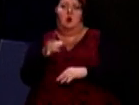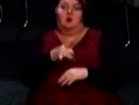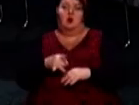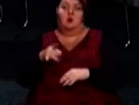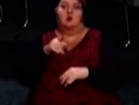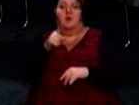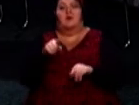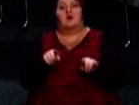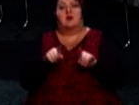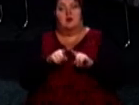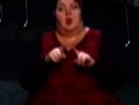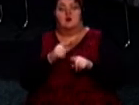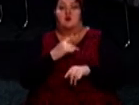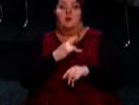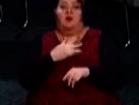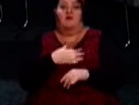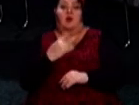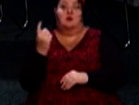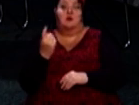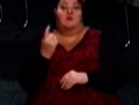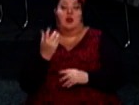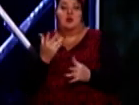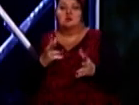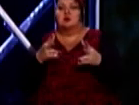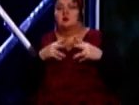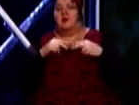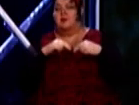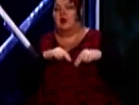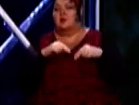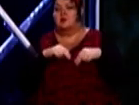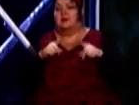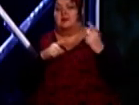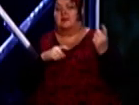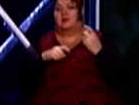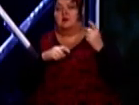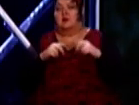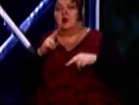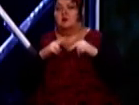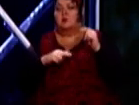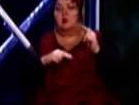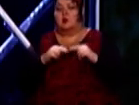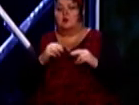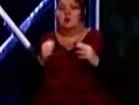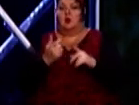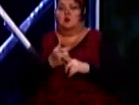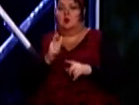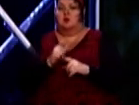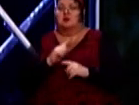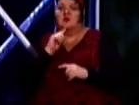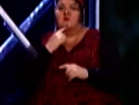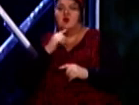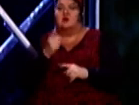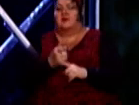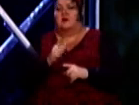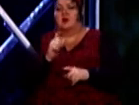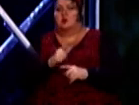Але він також в приватній власності і співпрацювати з власником цієї споруди, наскільки мені відомо, досить таки важко. Він дуже туго